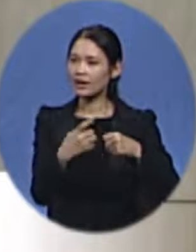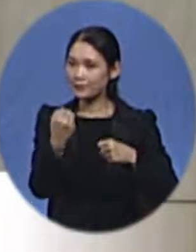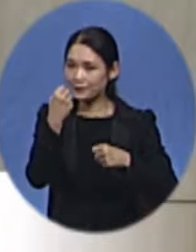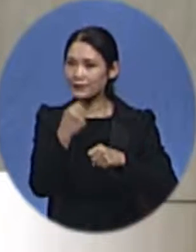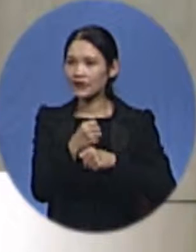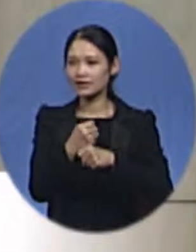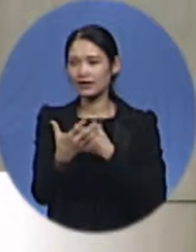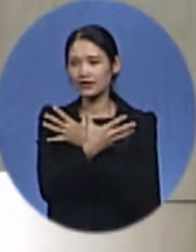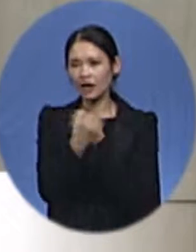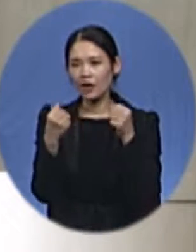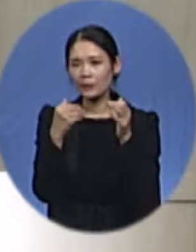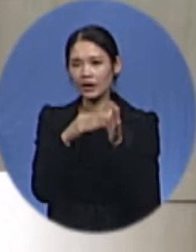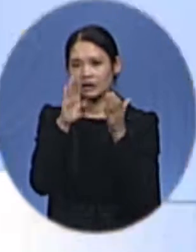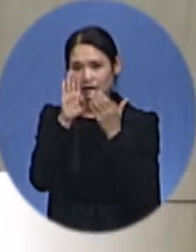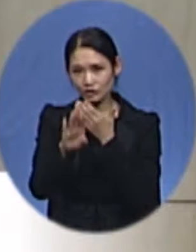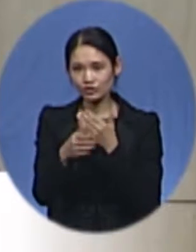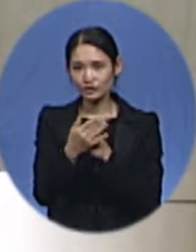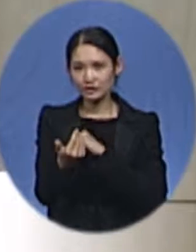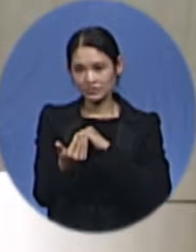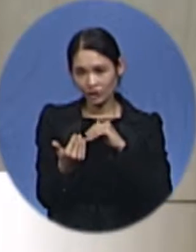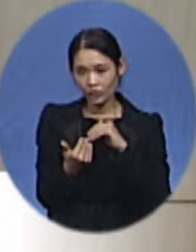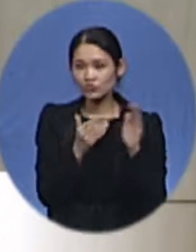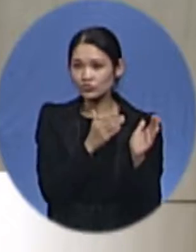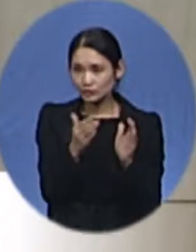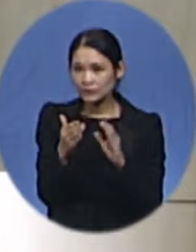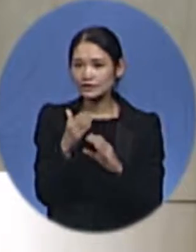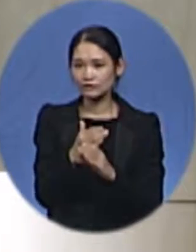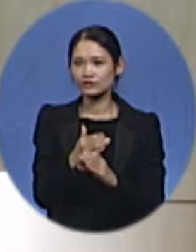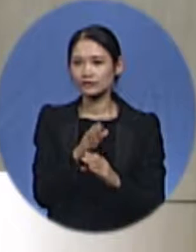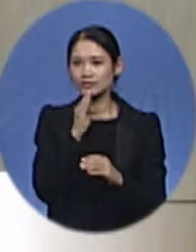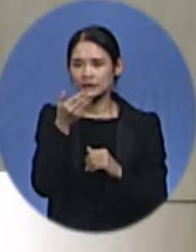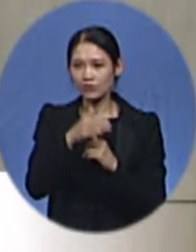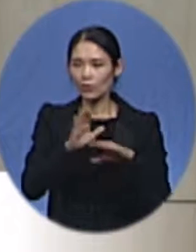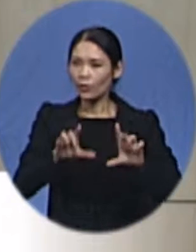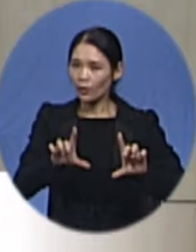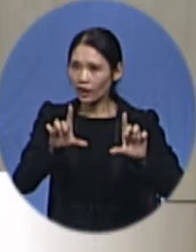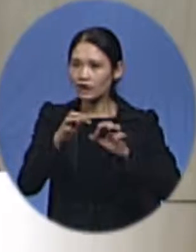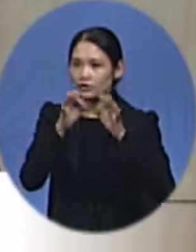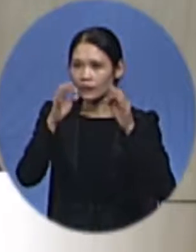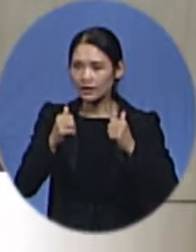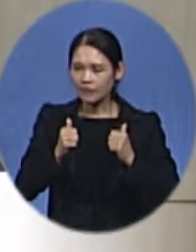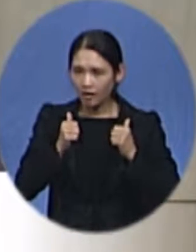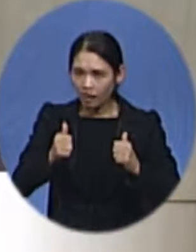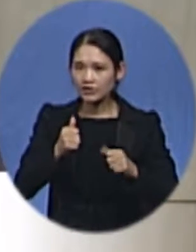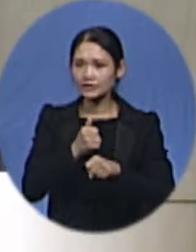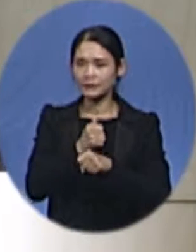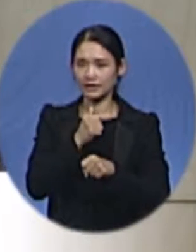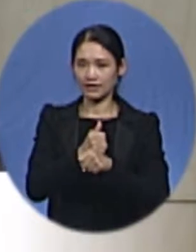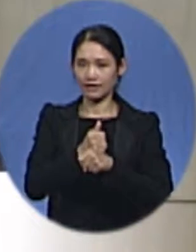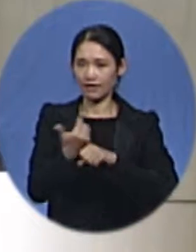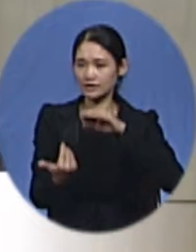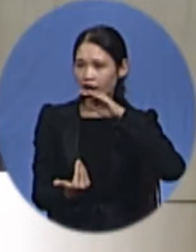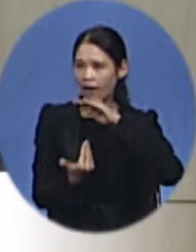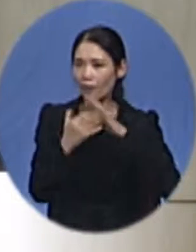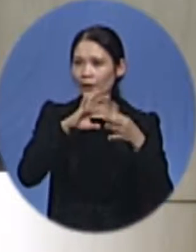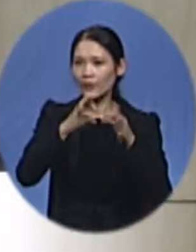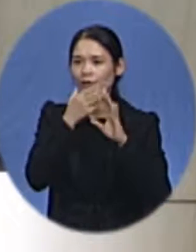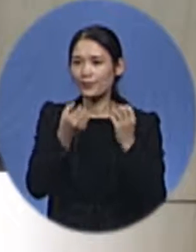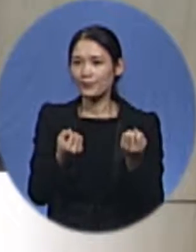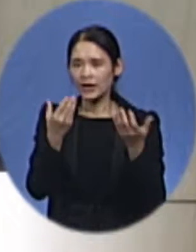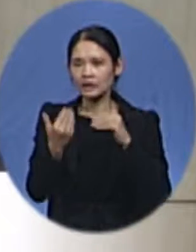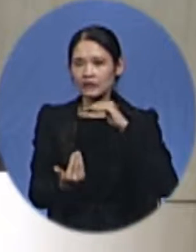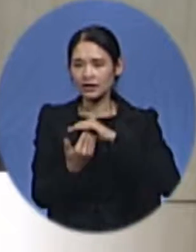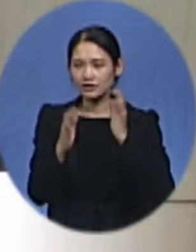협약 이후에 물론 그 전에도 많이 준비했습니다만 올해 한 해는 심기일전해서 정말 최고의 올림픽이